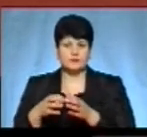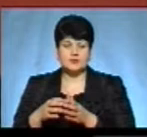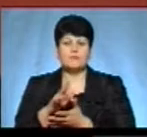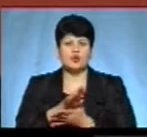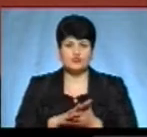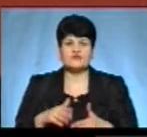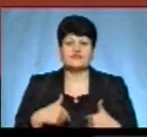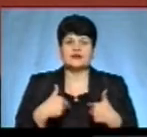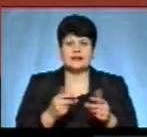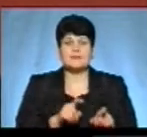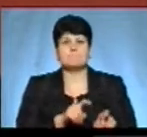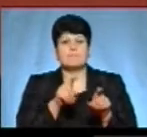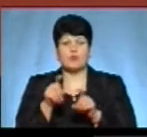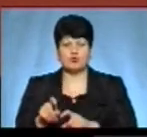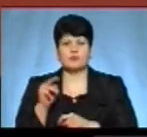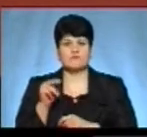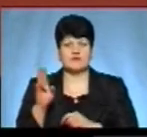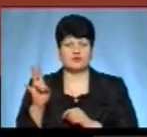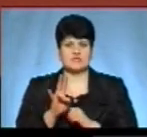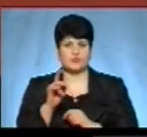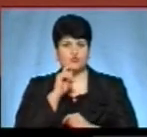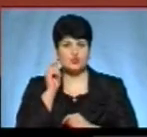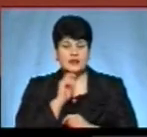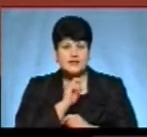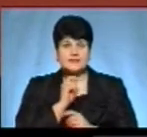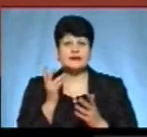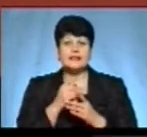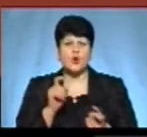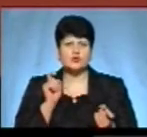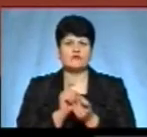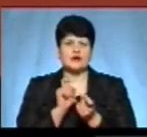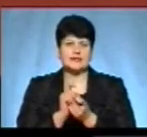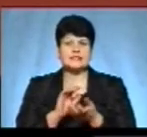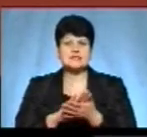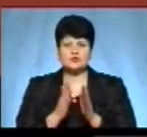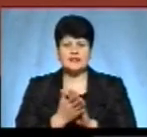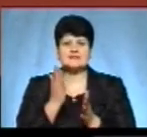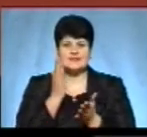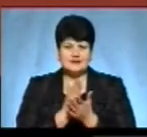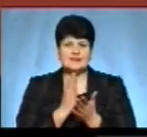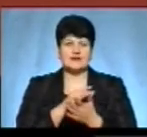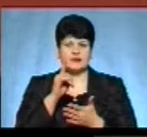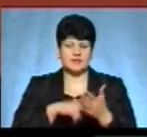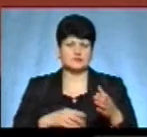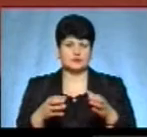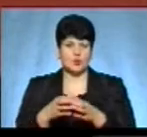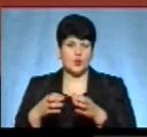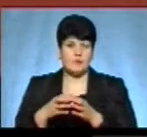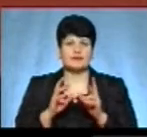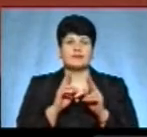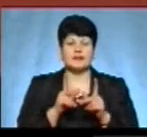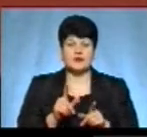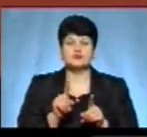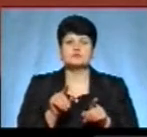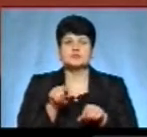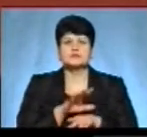приводу переходу до Православної церкви України. Які конфліктні ситуації трапляються безпосередньо у релігійних громадах та як їх уникнути,